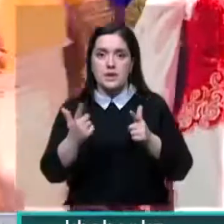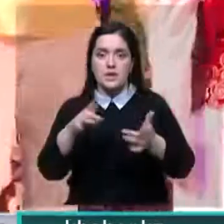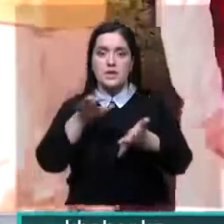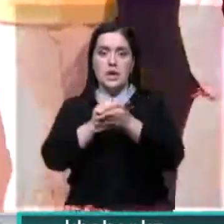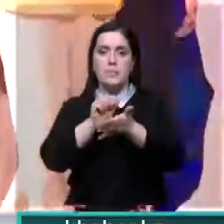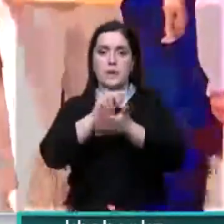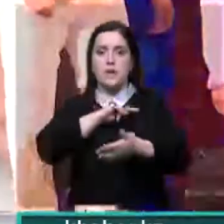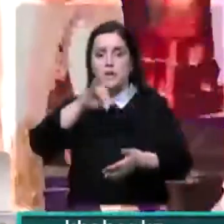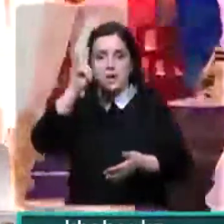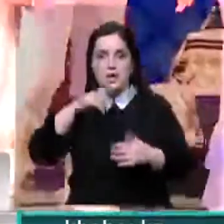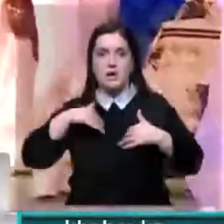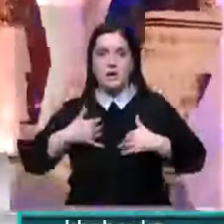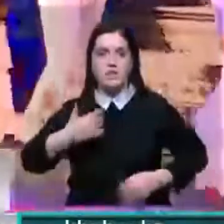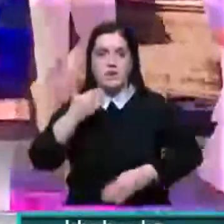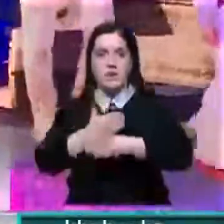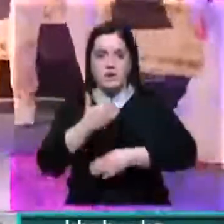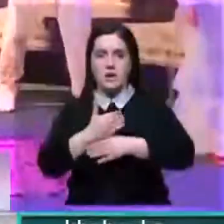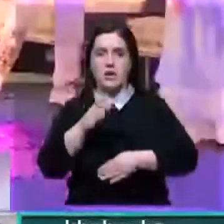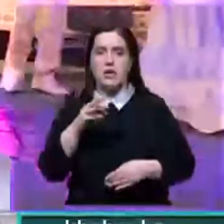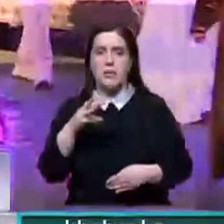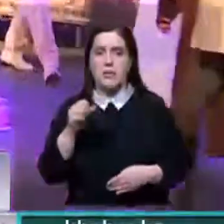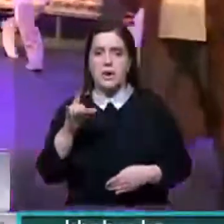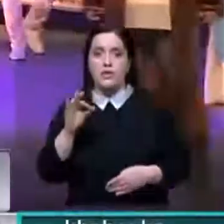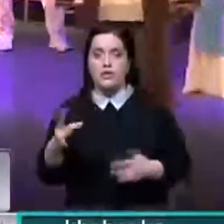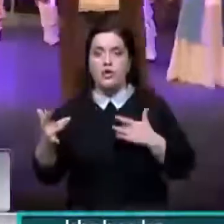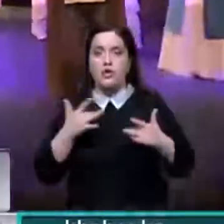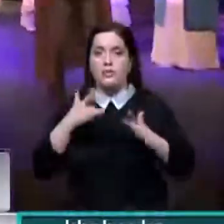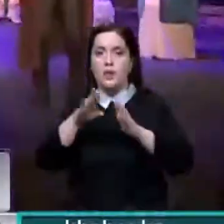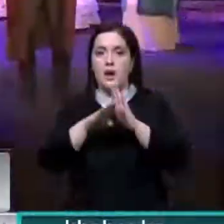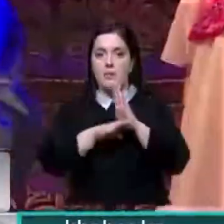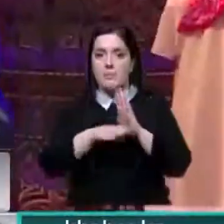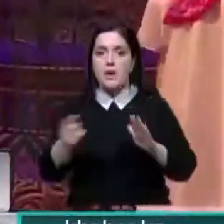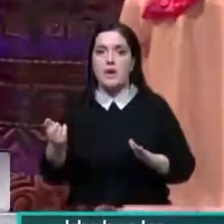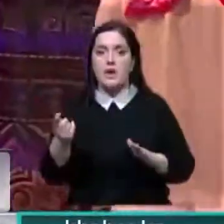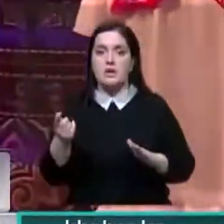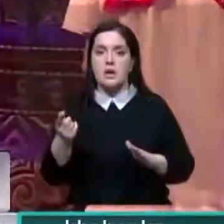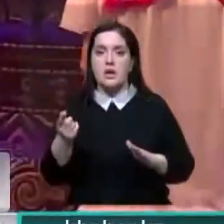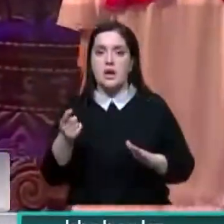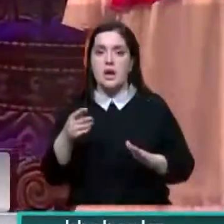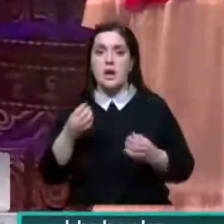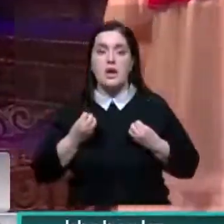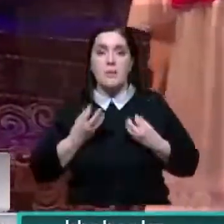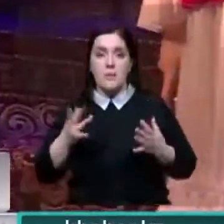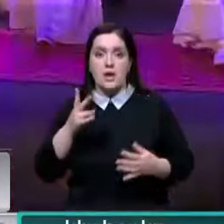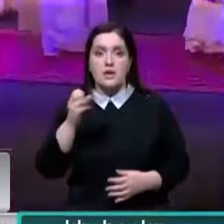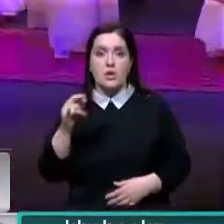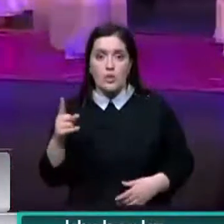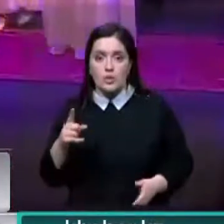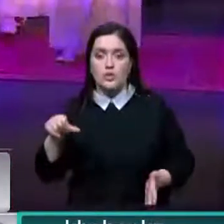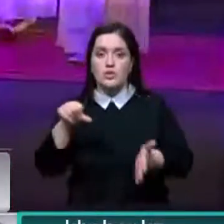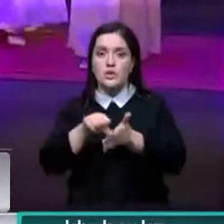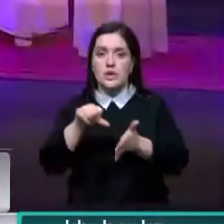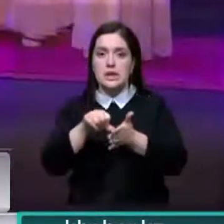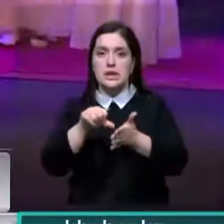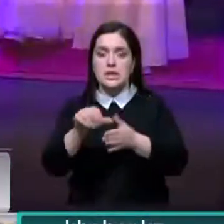Подготовкой занимаются работники казахского драмтеатра имени Ильяса Умарова. Шоу-программа для местных зрителей стала уже неотъемлемой частью праздника